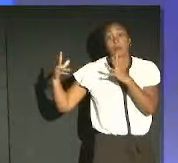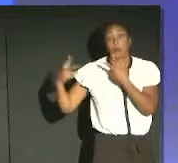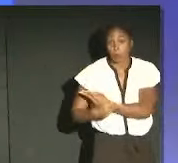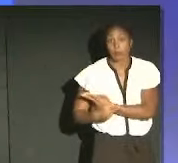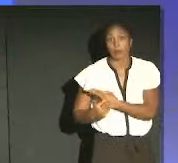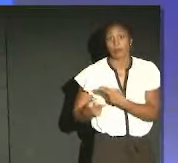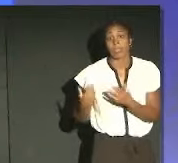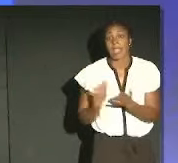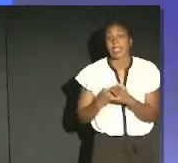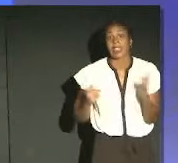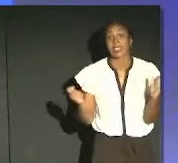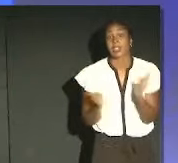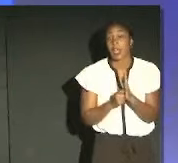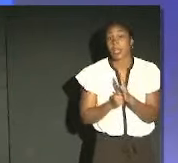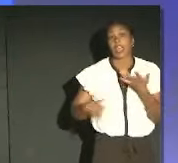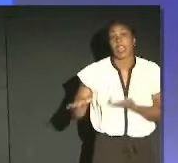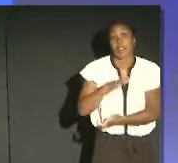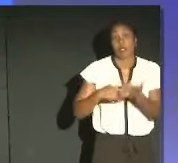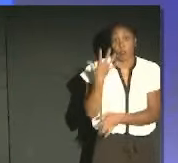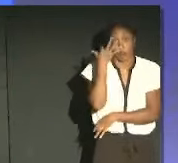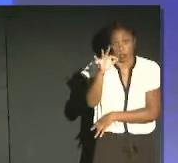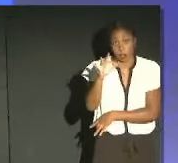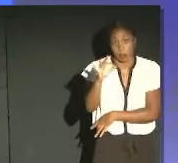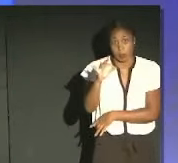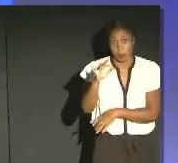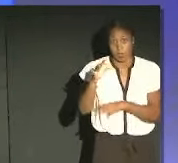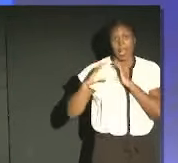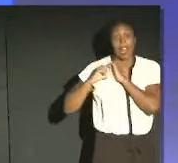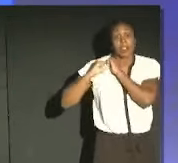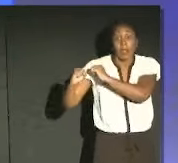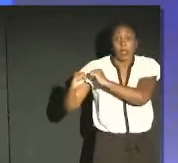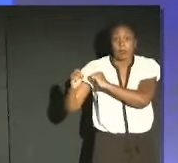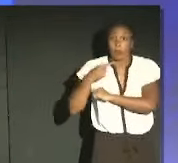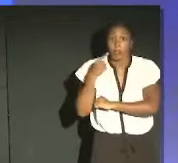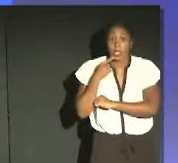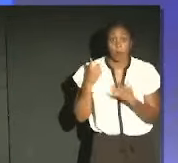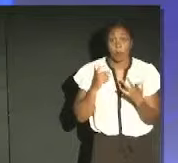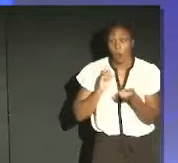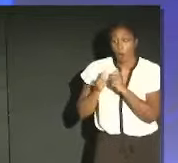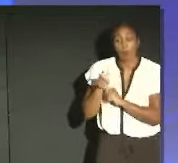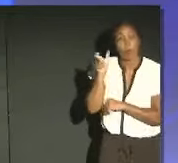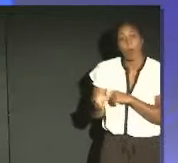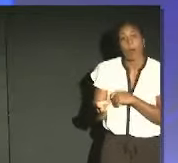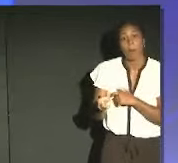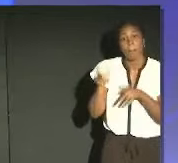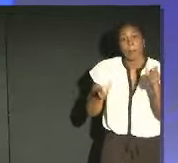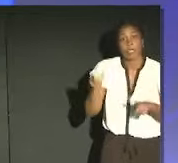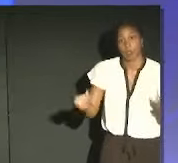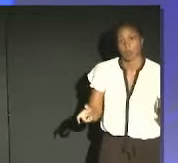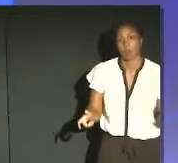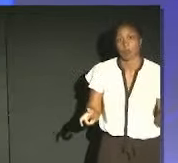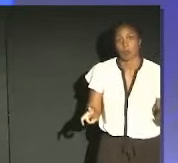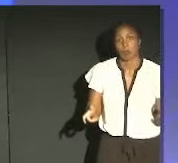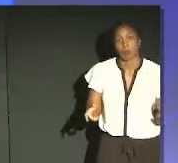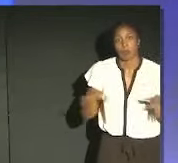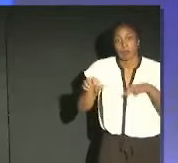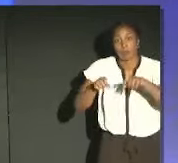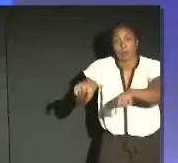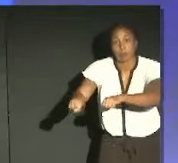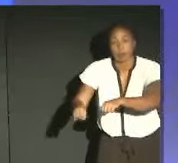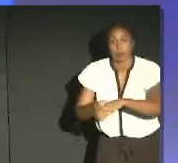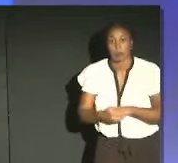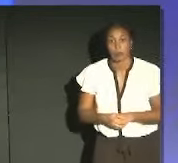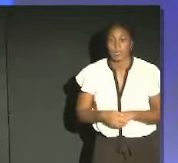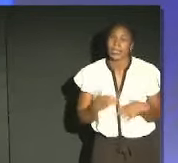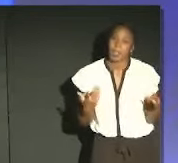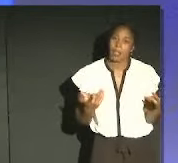française abolition de l'esclavage qui était sans indemnisation des colons et bien ce n'est pas la convention de la Révolution française